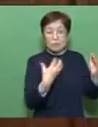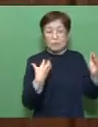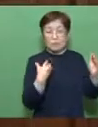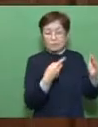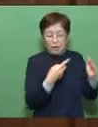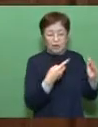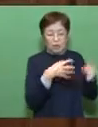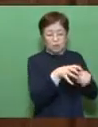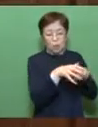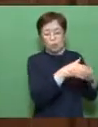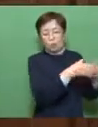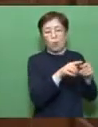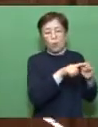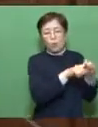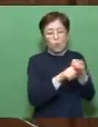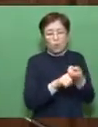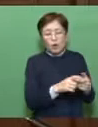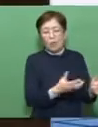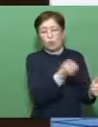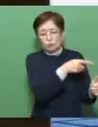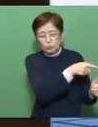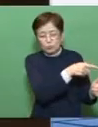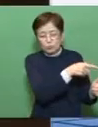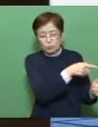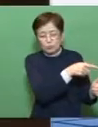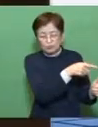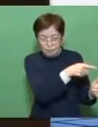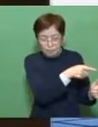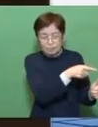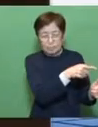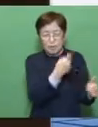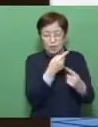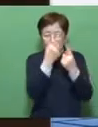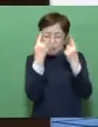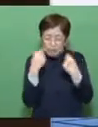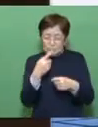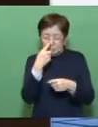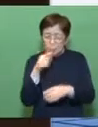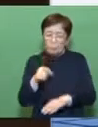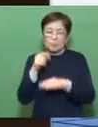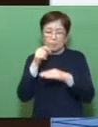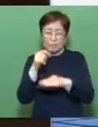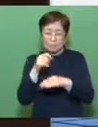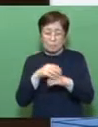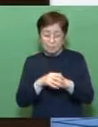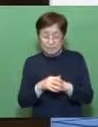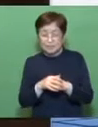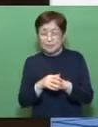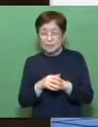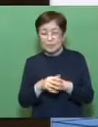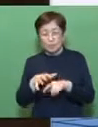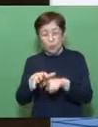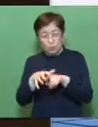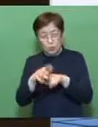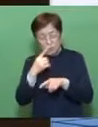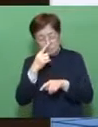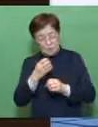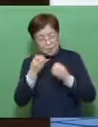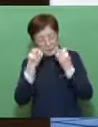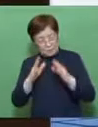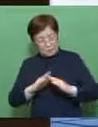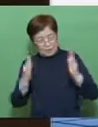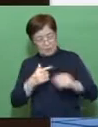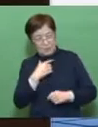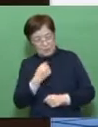農業等が追っていただくということになりますのではいあの農業の新規参入や